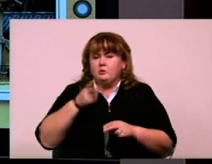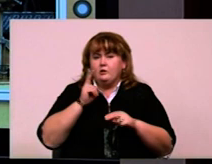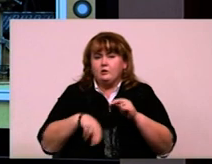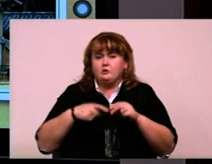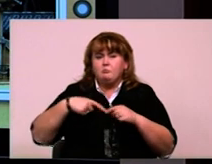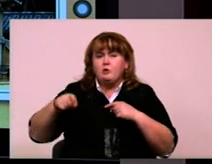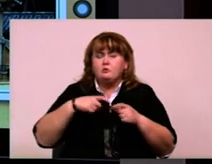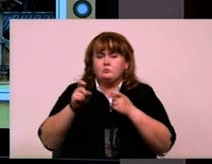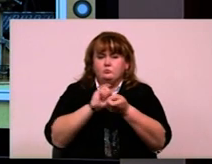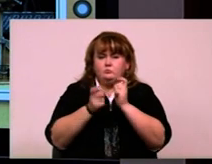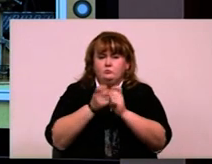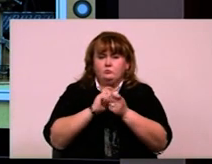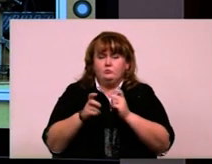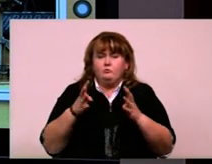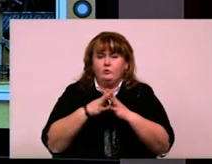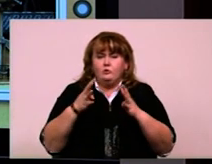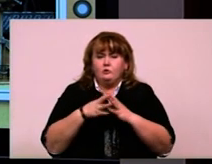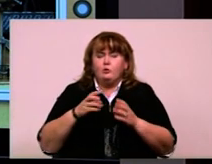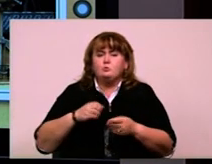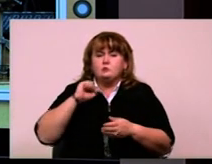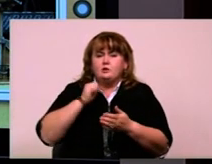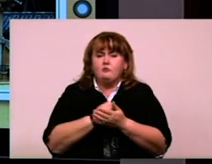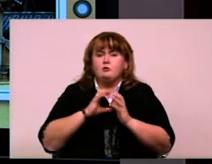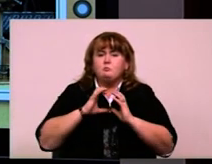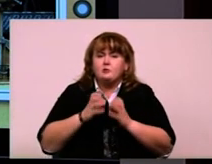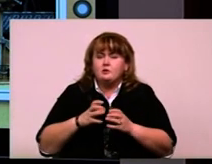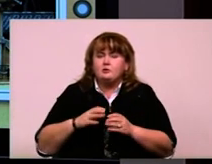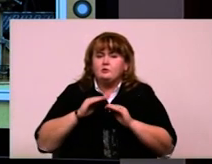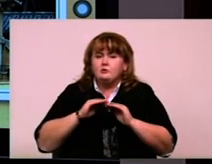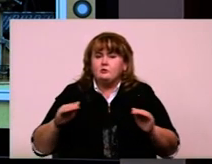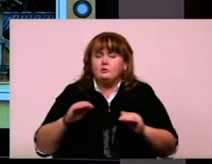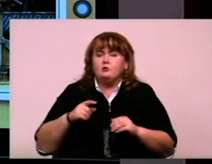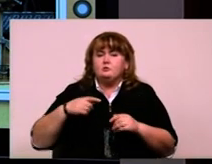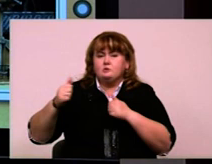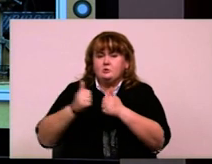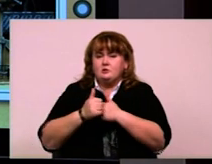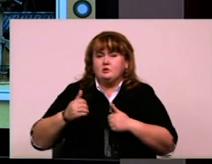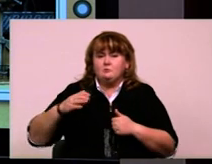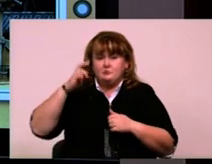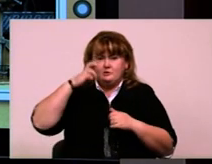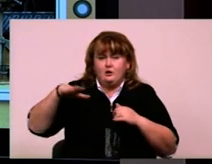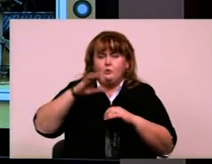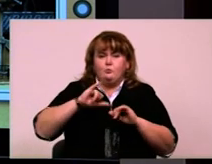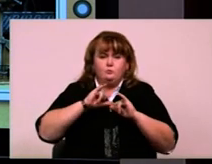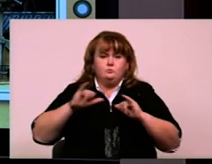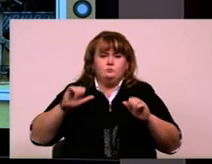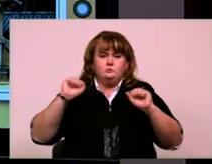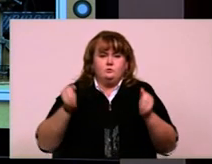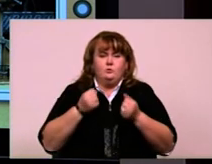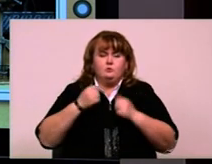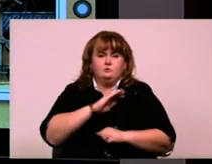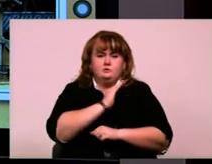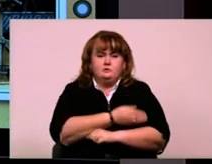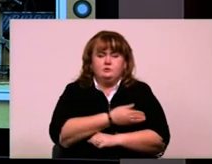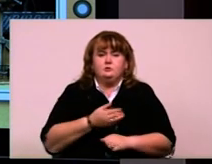Прекращение междоусобных войн, установление мира с соседними странами, конечно же, ускорило рост производительности